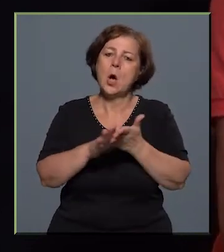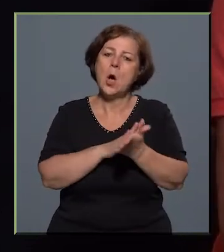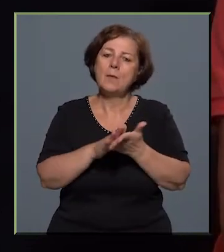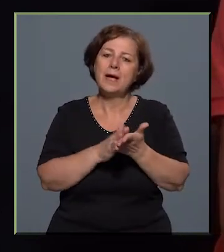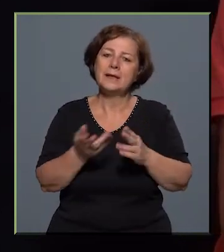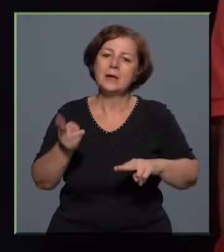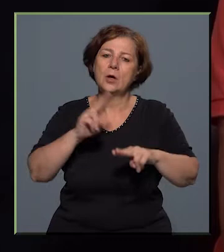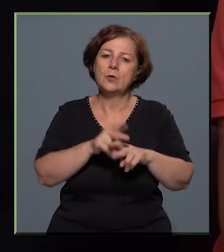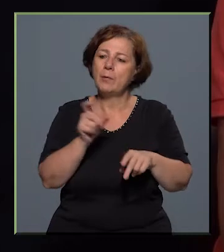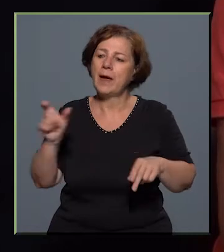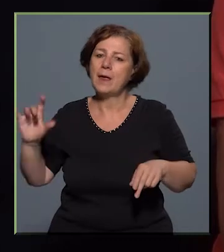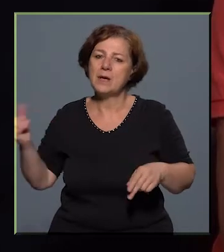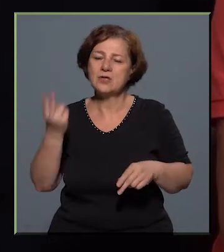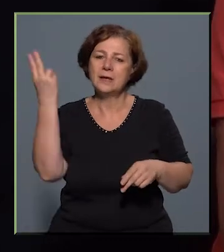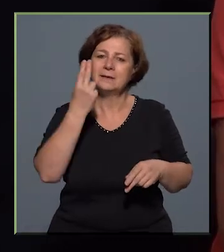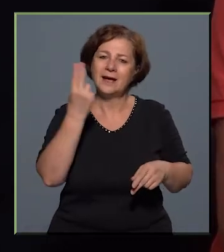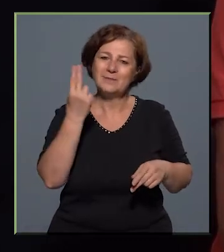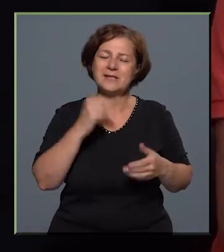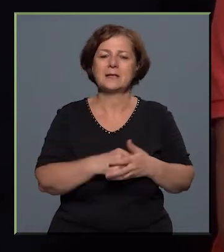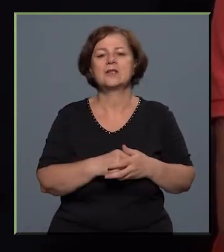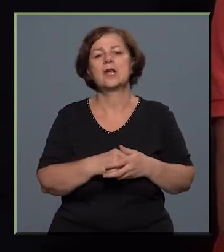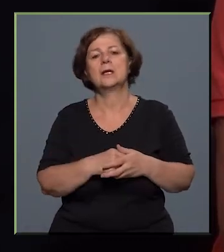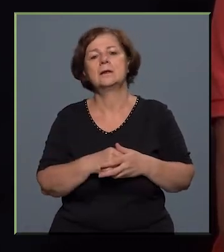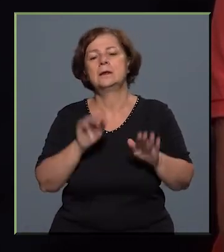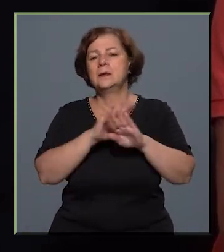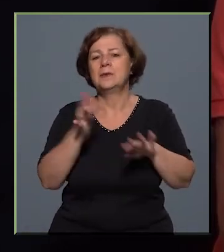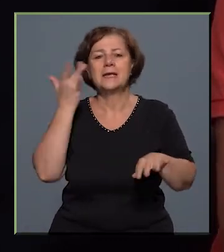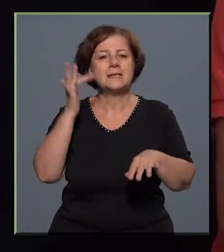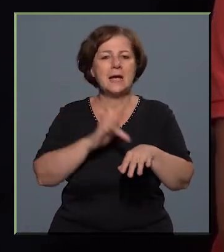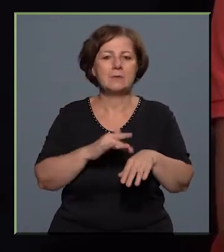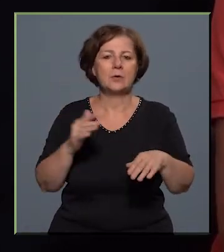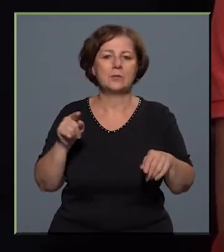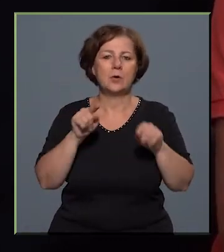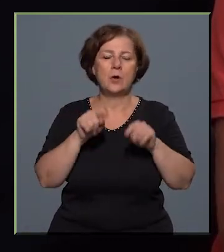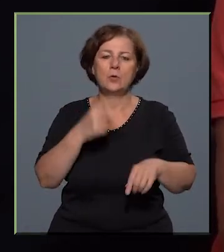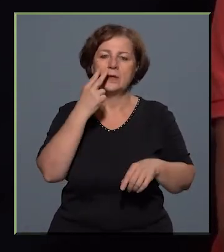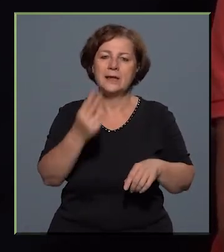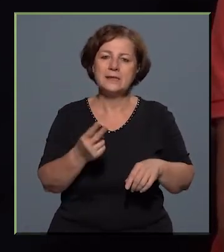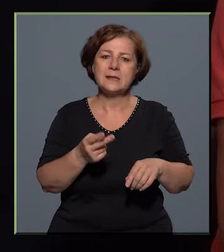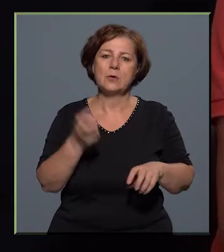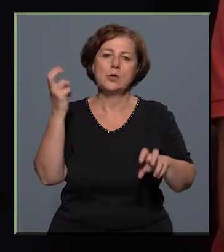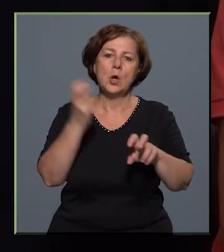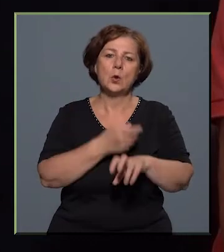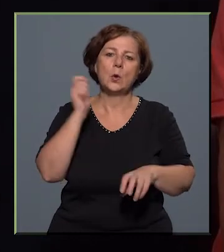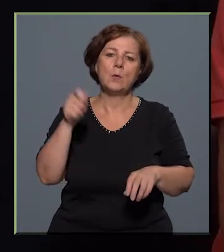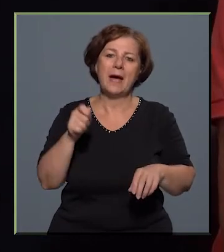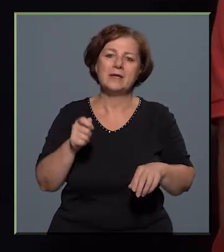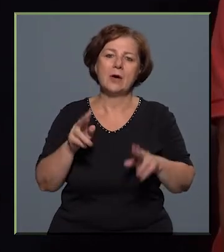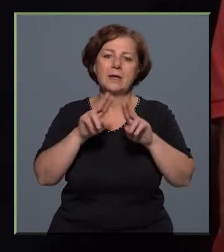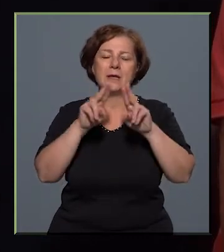amelynek egyébként a többi elemei is természetesen minden szempontból úgy néznek ki, hogy